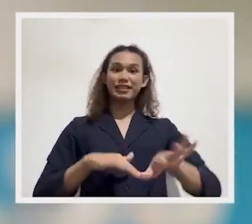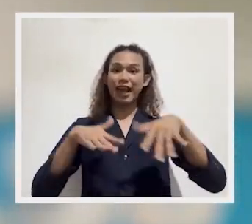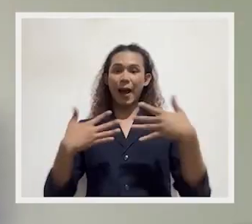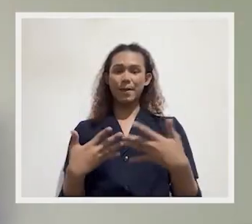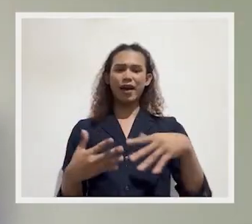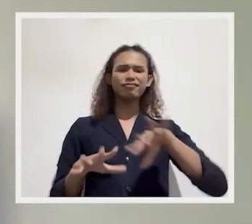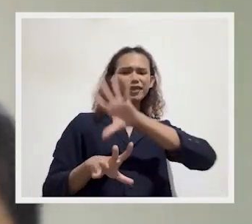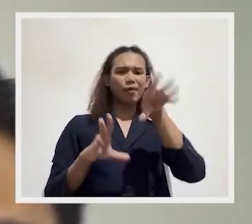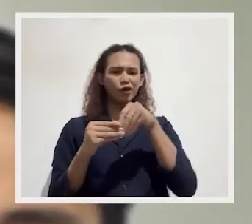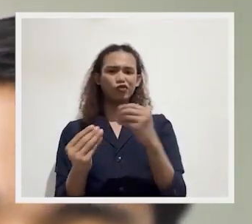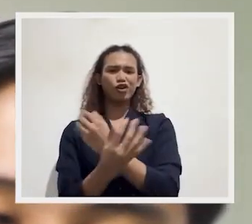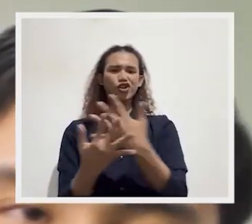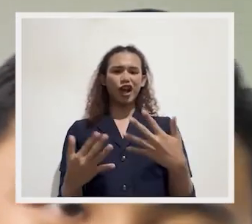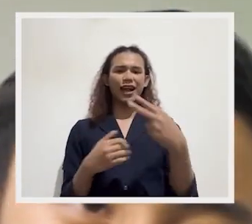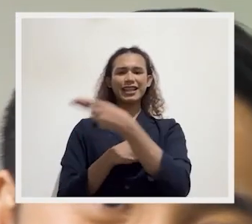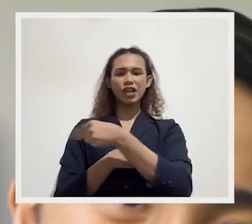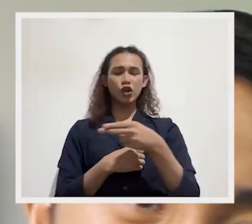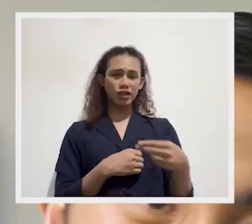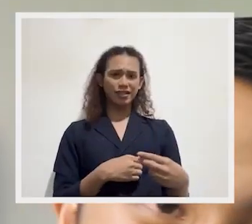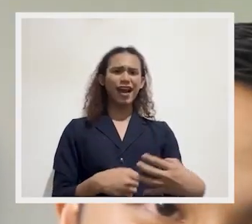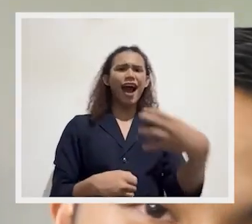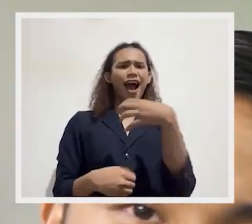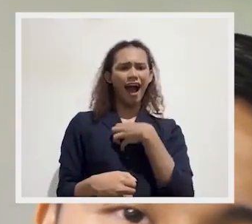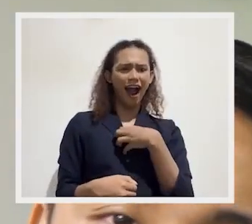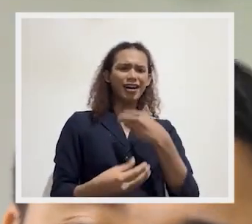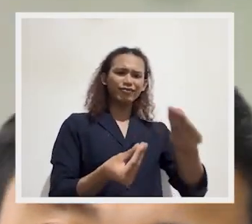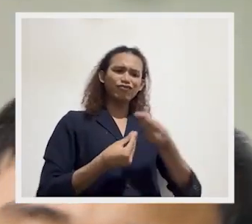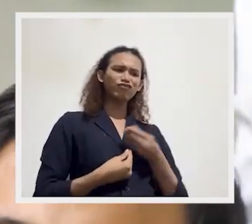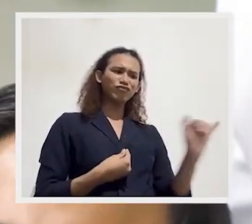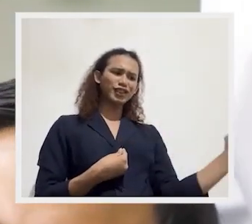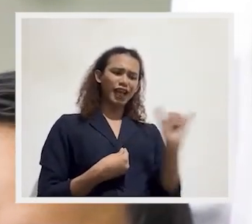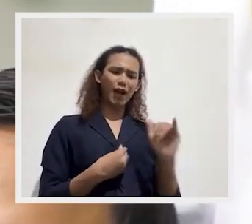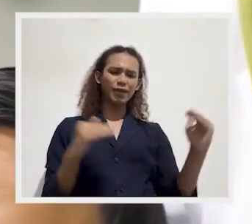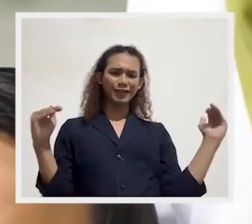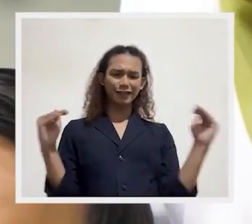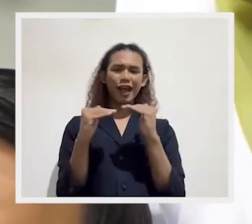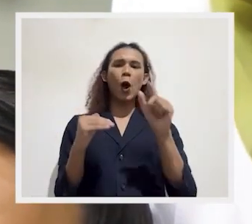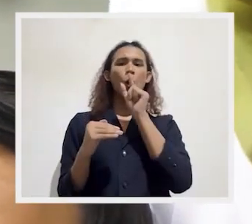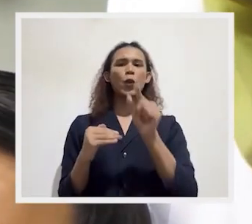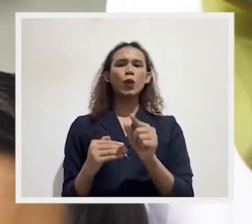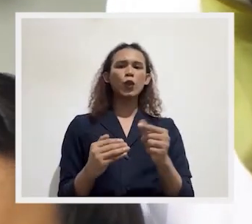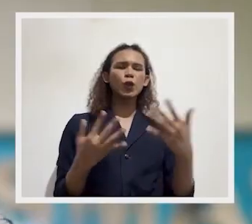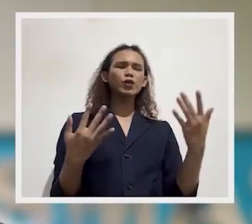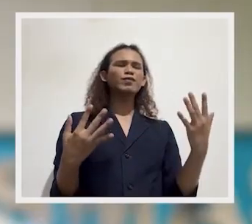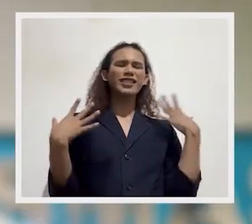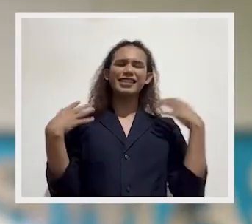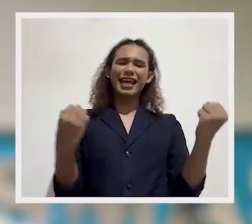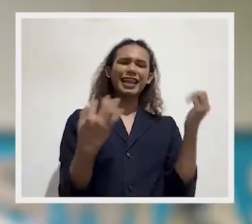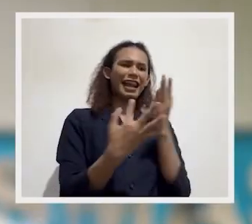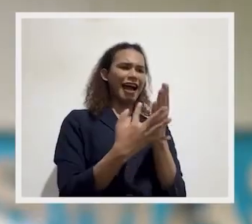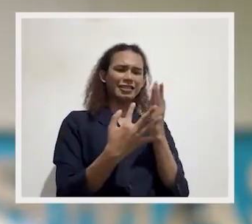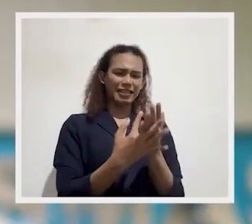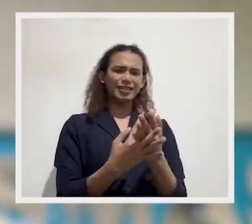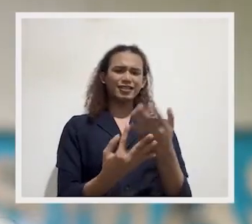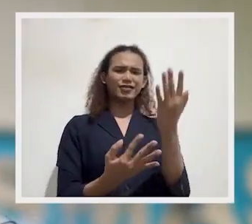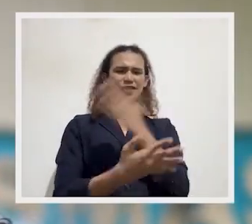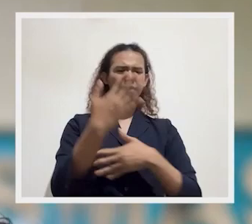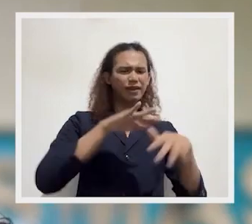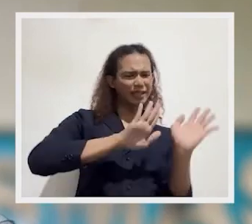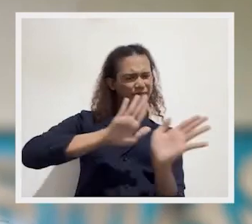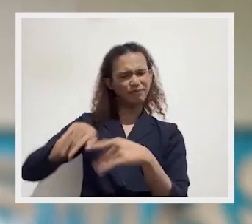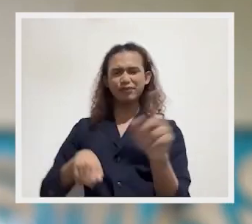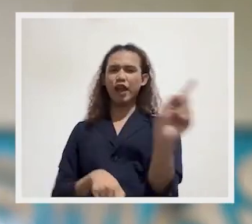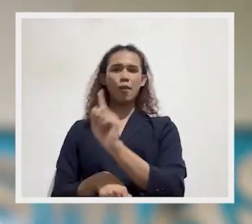bagian dari warga negara dan memiliki hak yang sama dan setara atas akses kesehatan dan tidak boleh terabaikan.